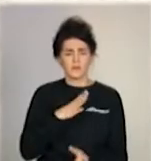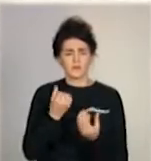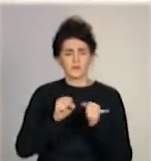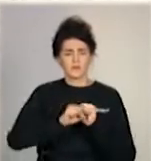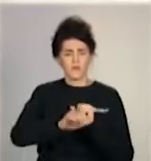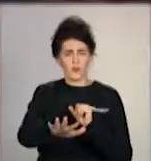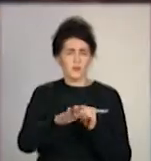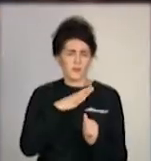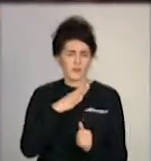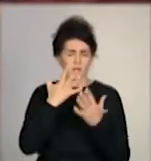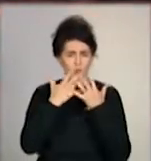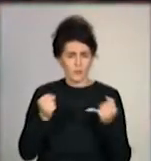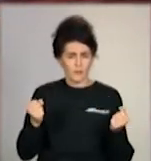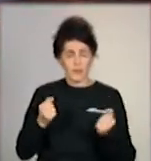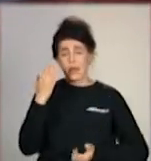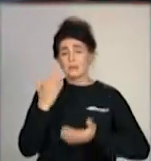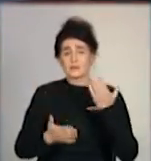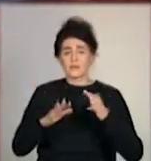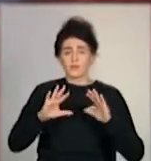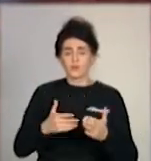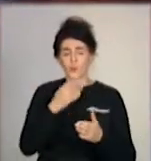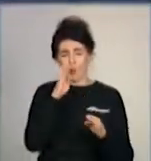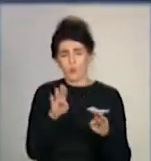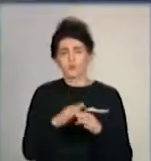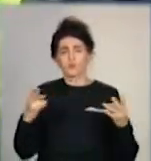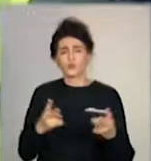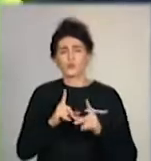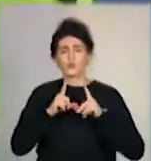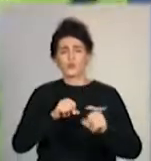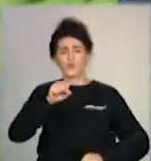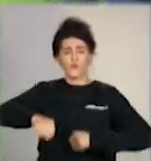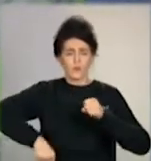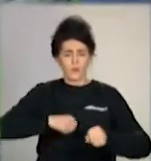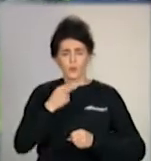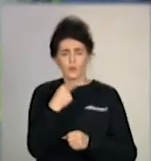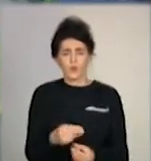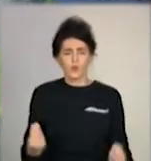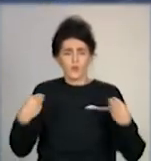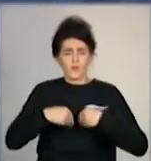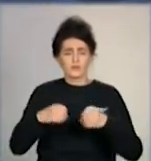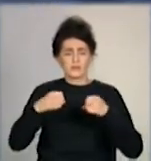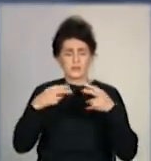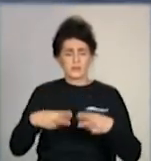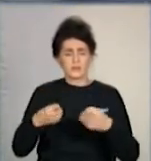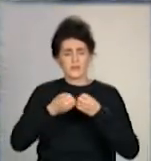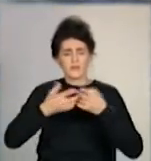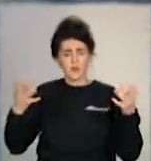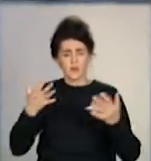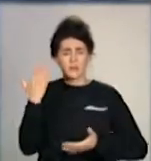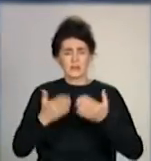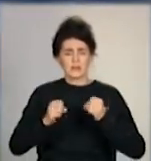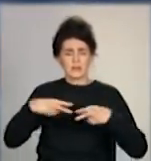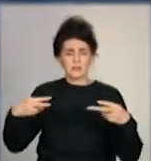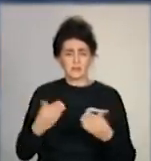фонарь. Якщо ви все ж таки, як і Віталій, плануєте поїздку на ровері, краще одягніть світлий одяг або сигнальний